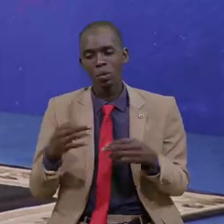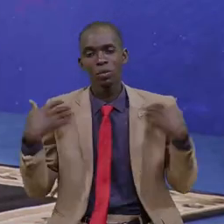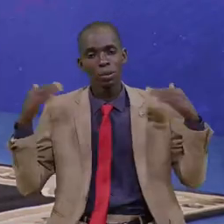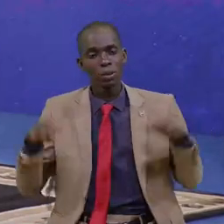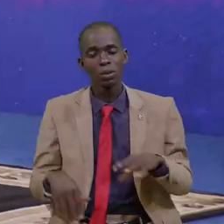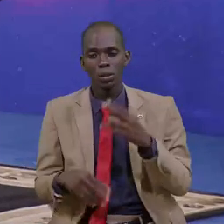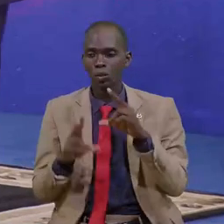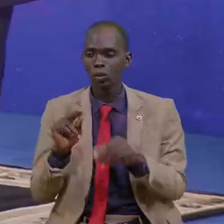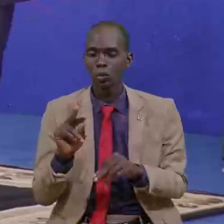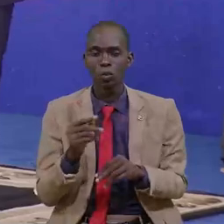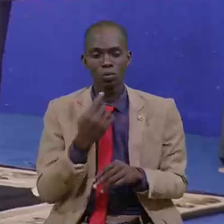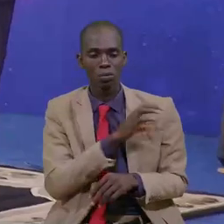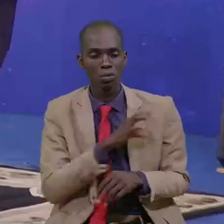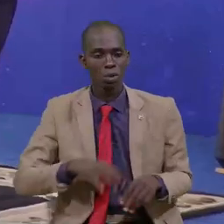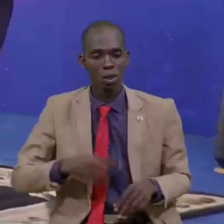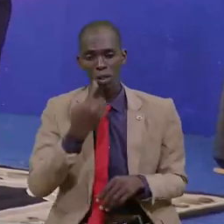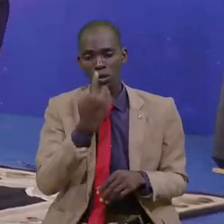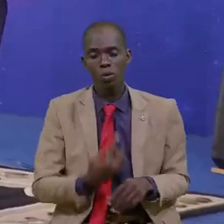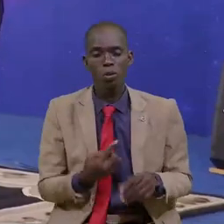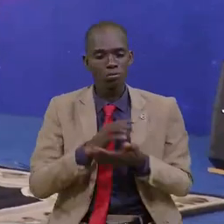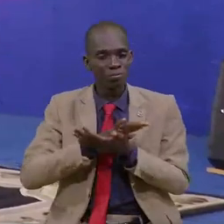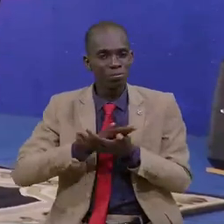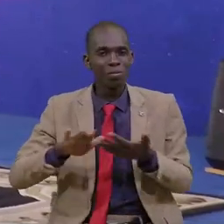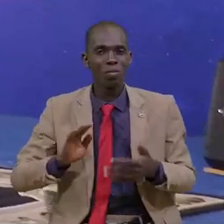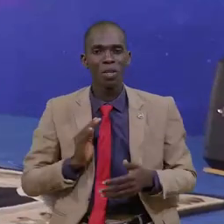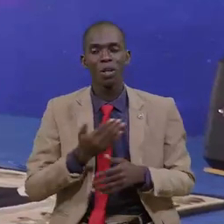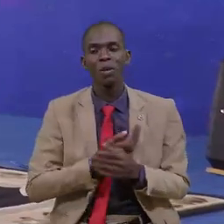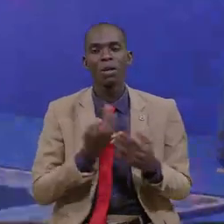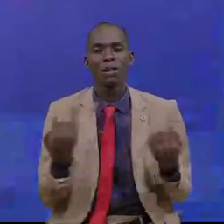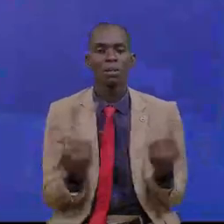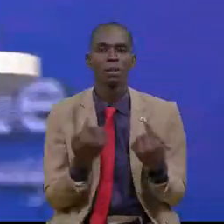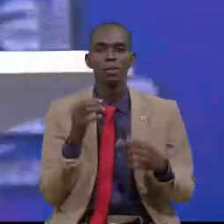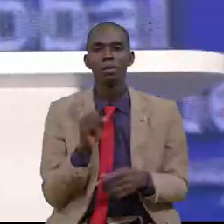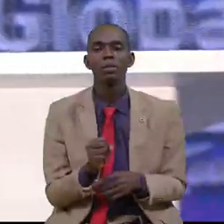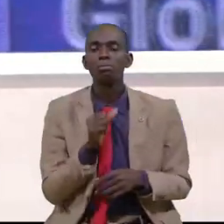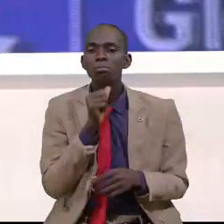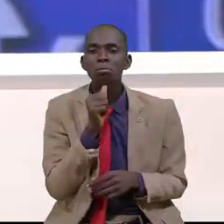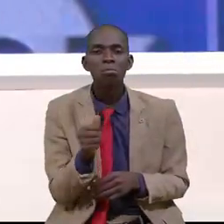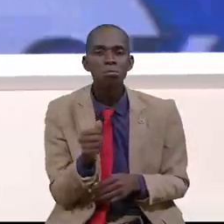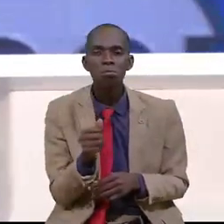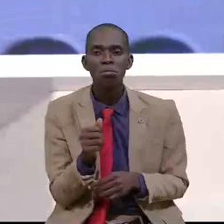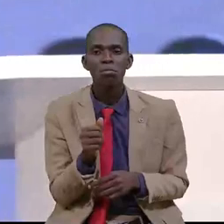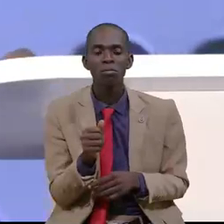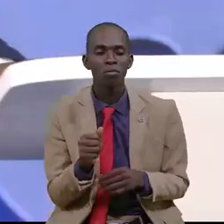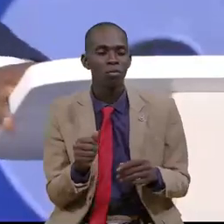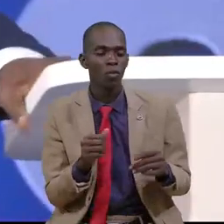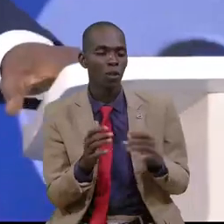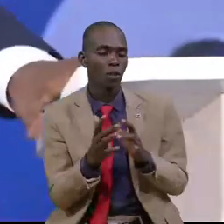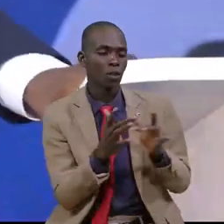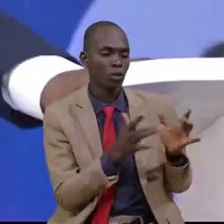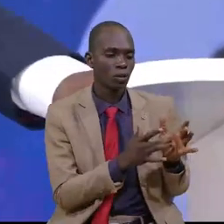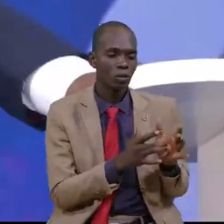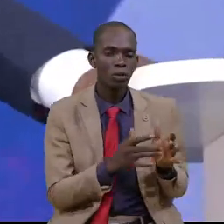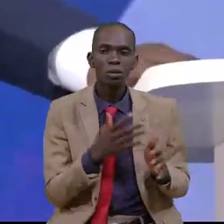Christ, lui-même, seul, a fait la purification de nos péchés. Ce n'est pas